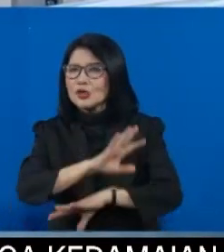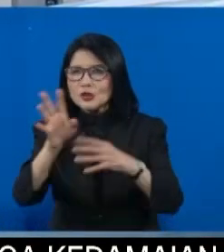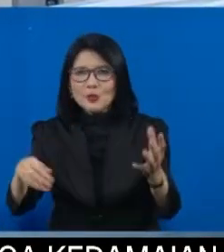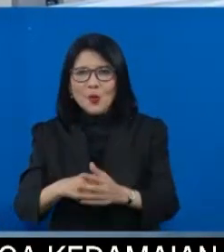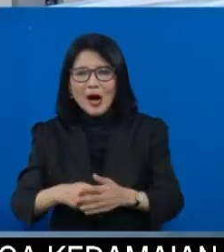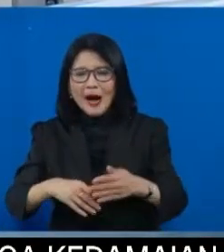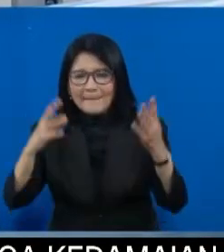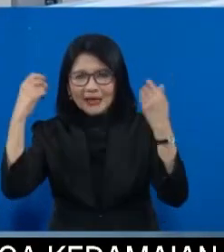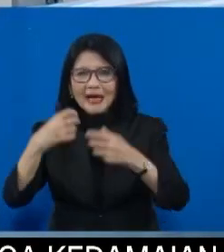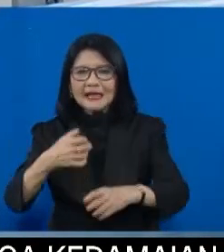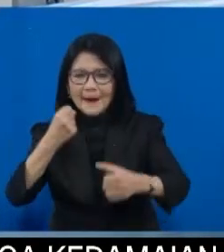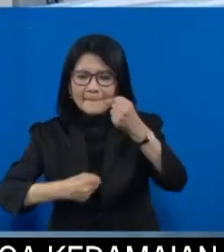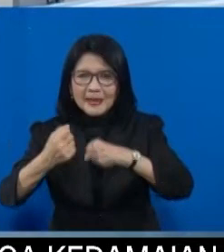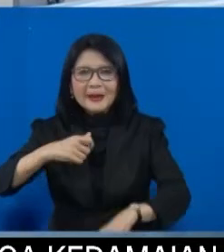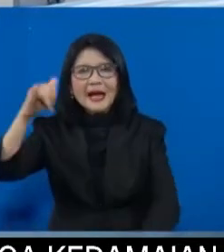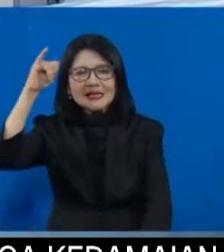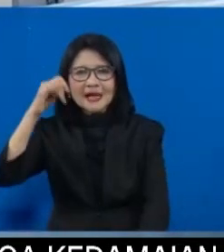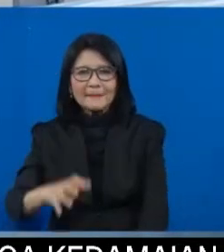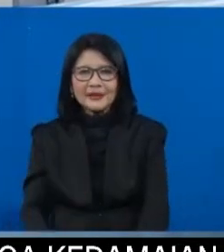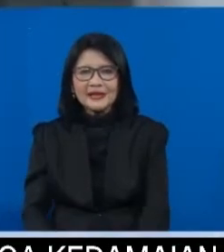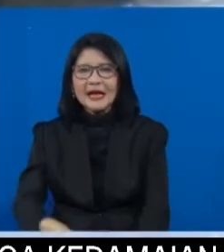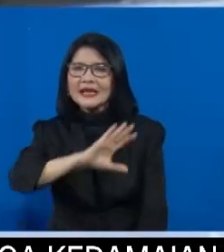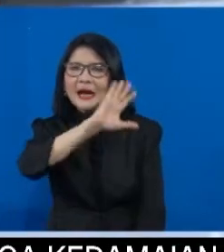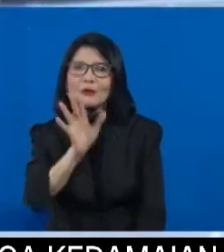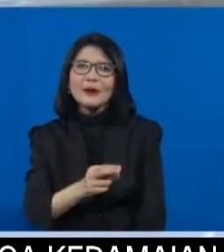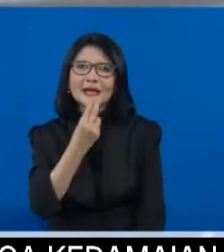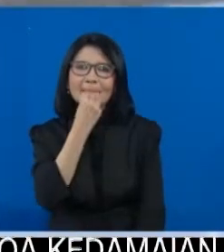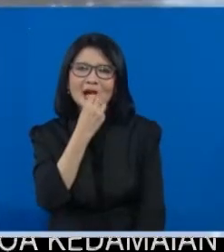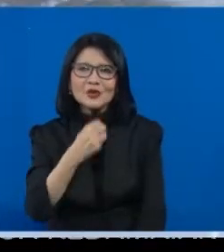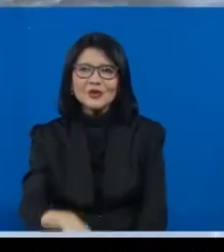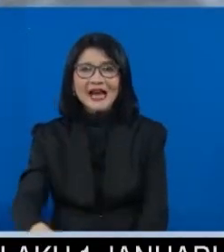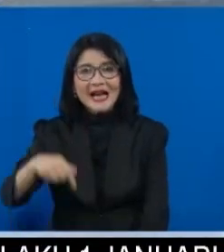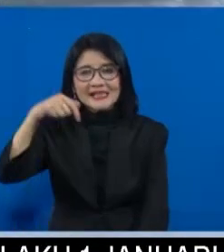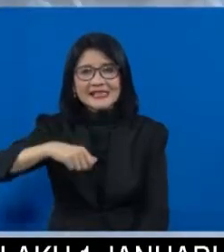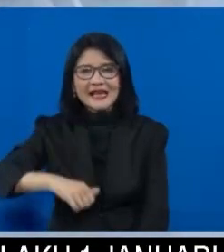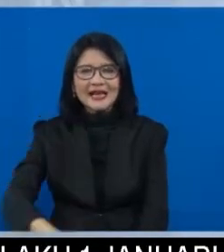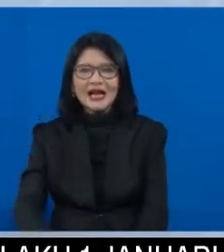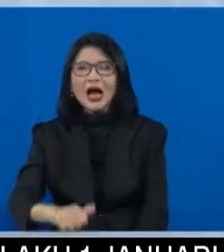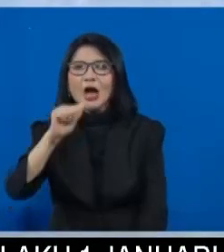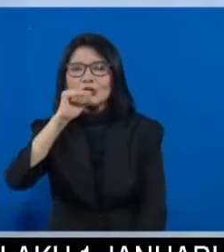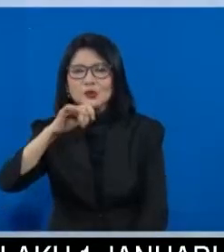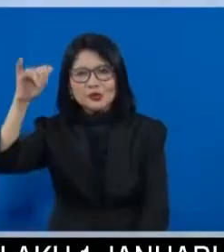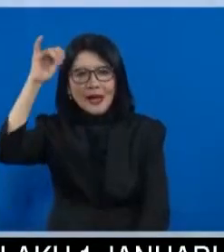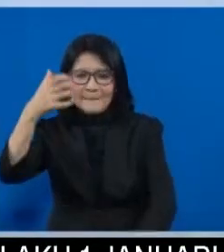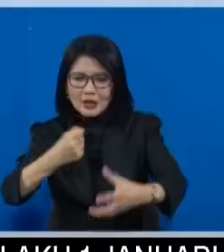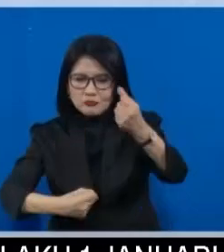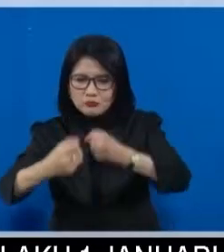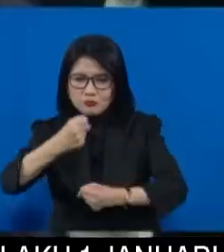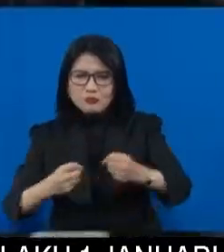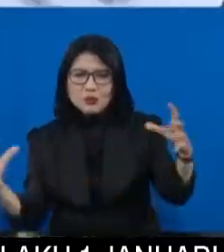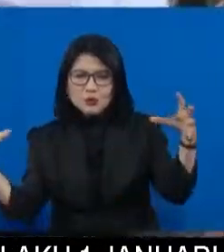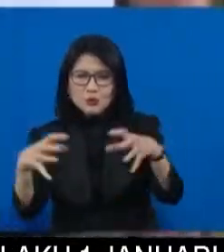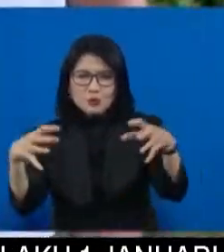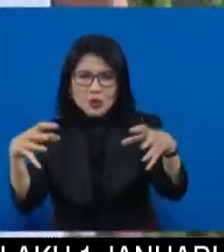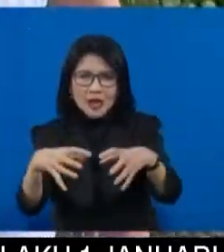perah yang berada di Kecamatan Pangalengan, Kabupaten Bandung. Di sinilah susu sapi hasil perahan para peternak dikumpulkan.